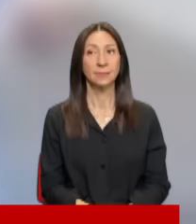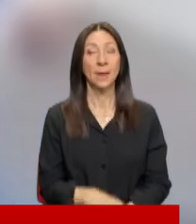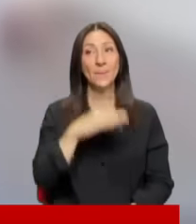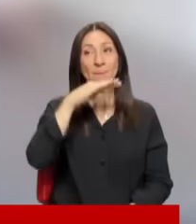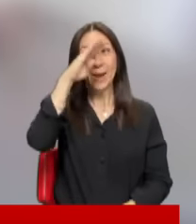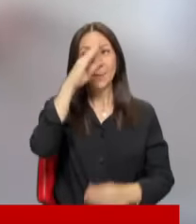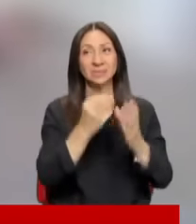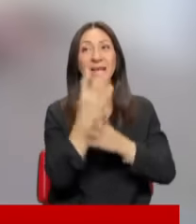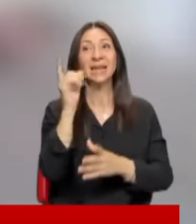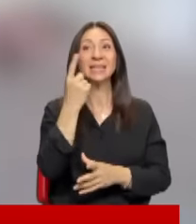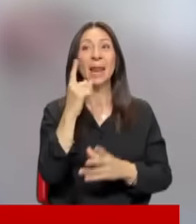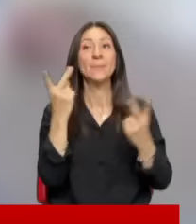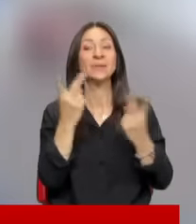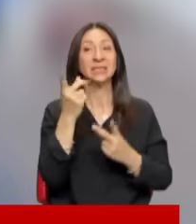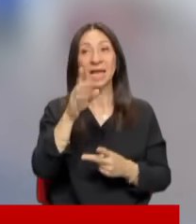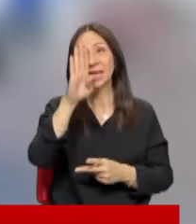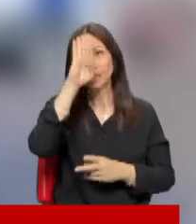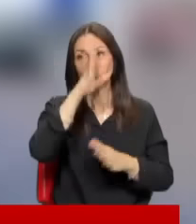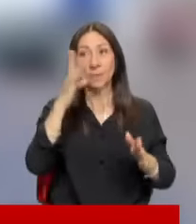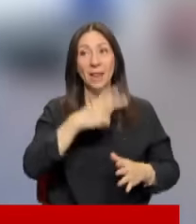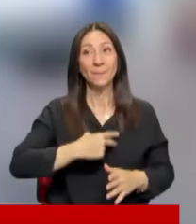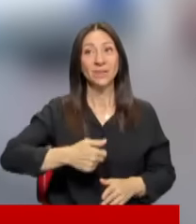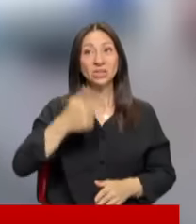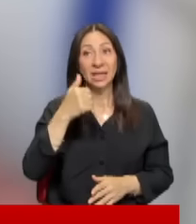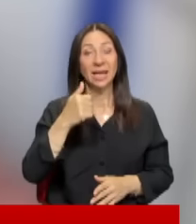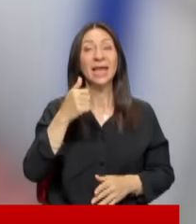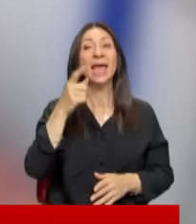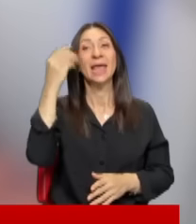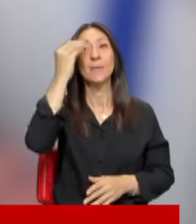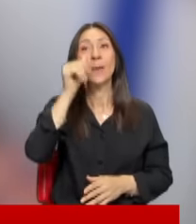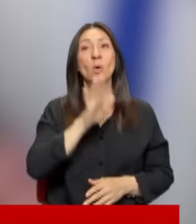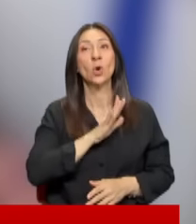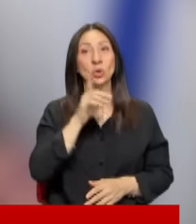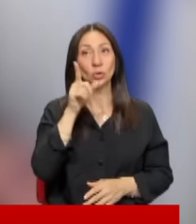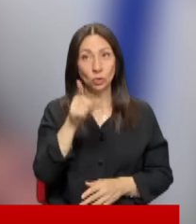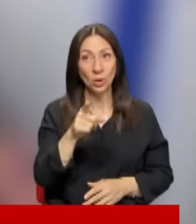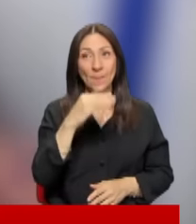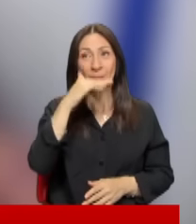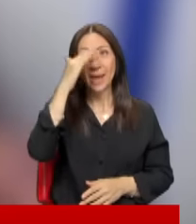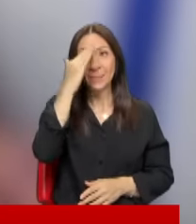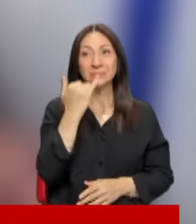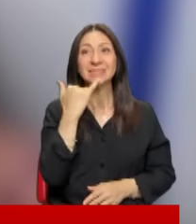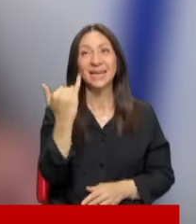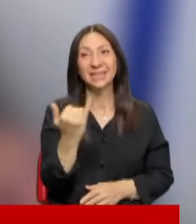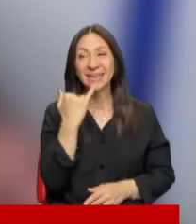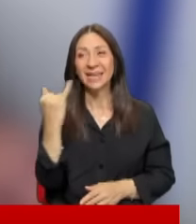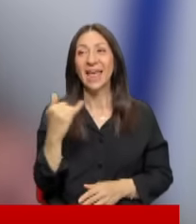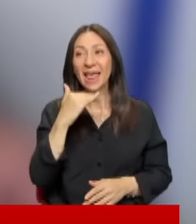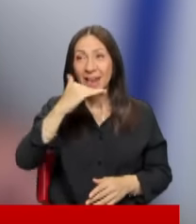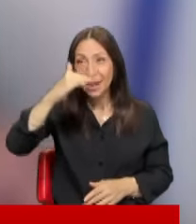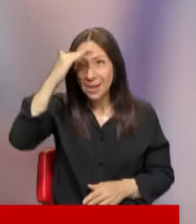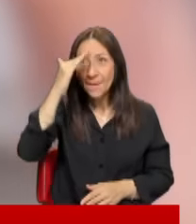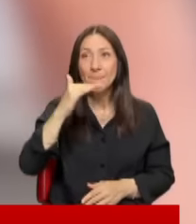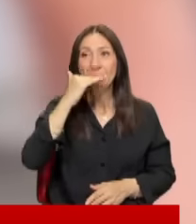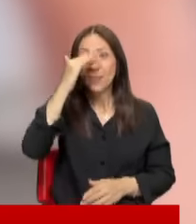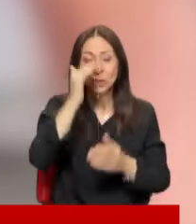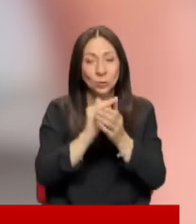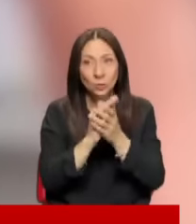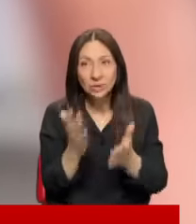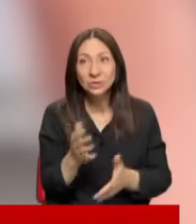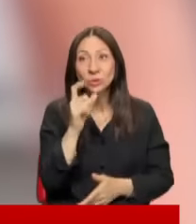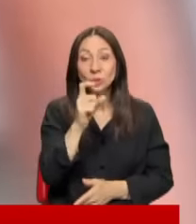Bayram sabahı liderlerin mesajları, İstanbul Büyükşehir Belediye Başkanı Ekrem İmamoğlu'nun bayram ziyaretleri, elini öpüp bayramını